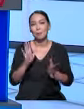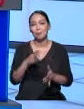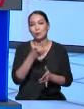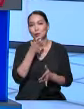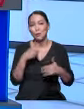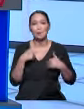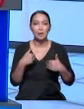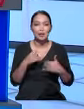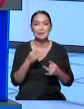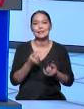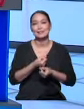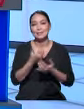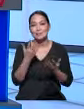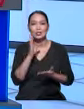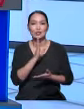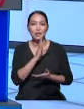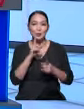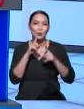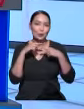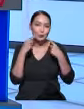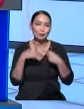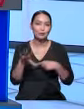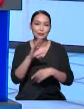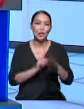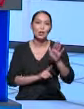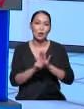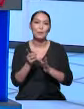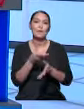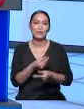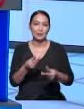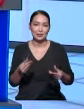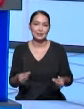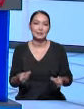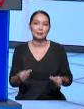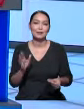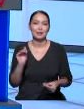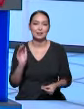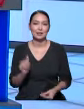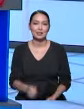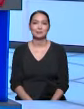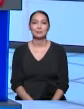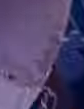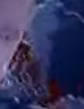тепло поздравлений и свет женских улыбок ускорит наступление весны. До свидания.